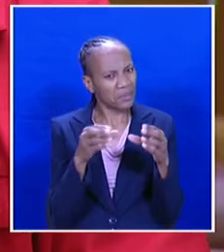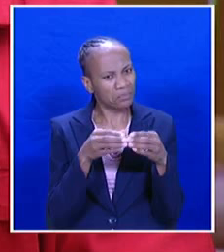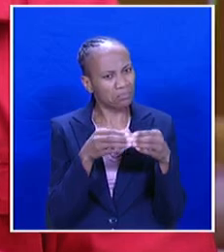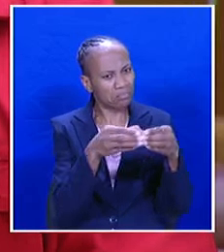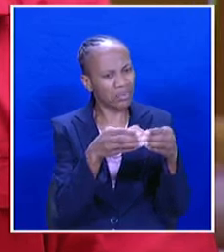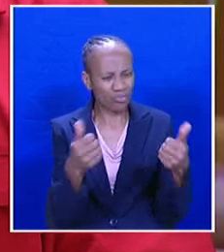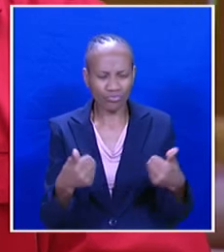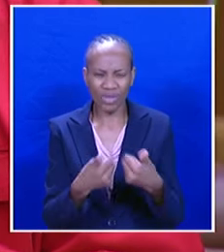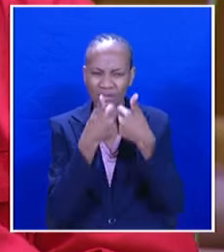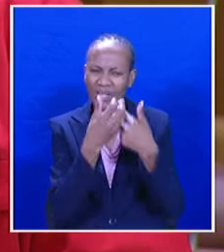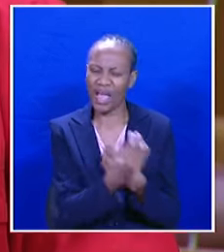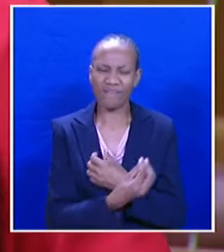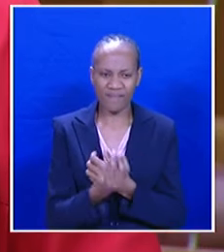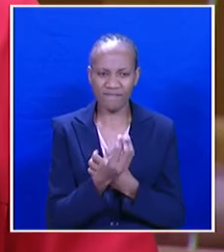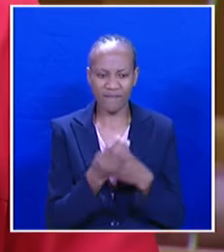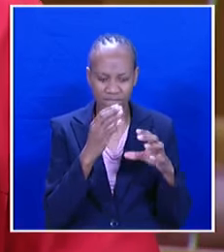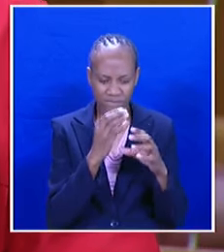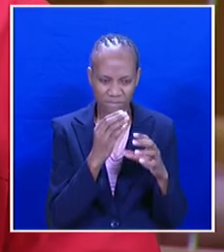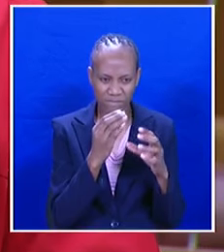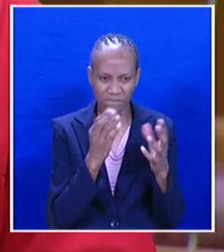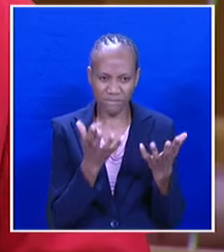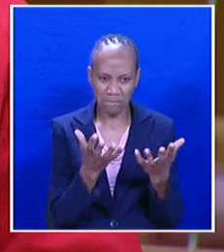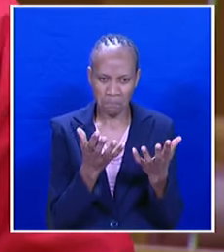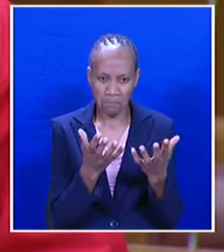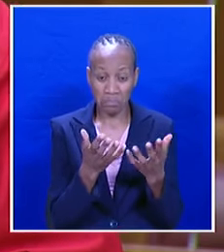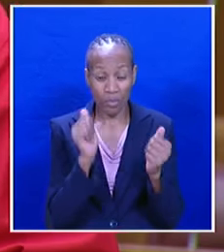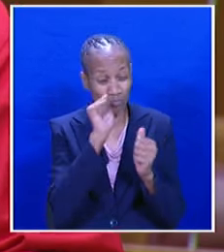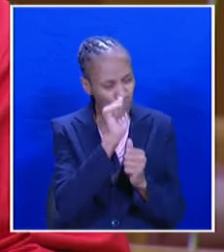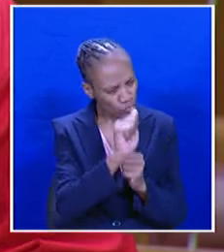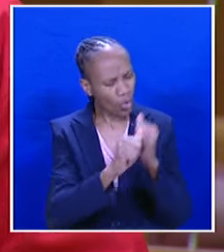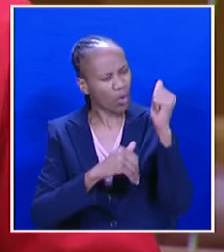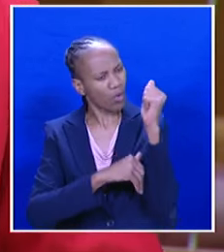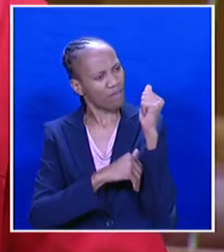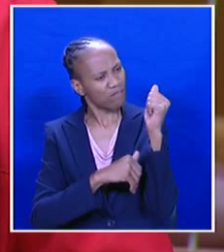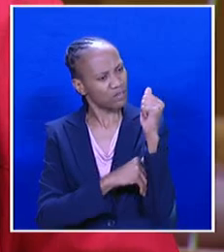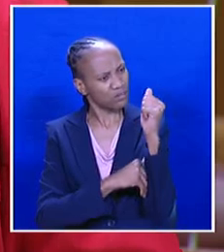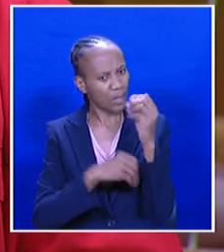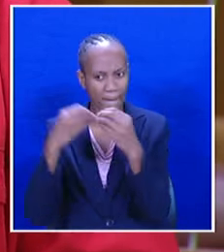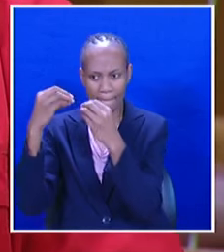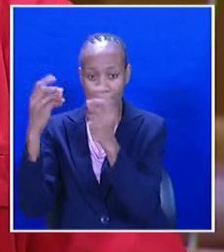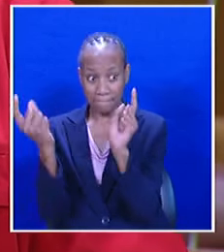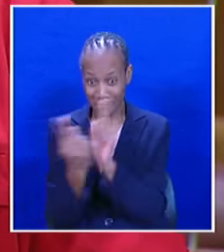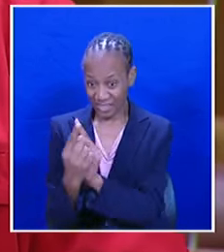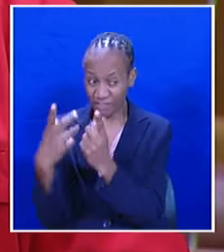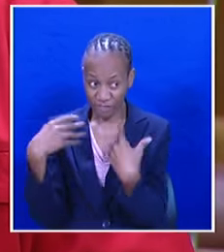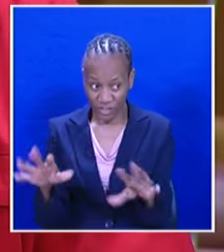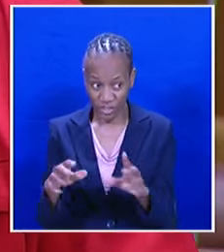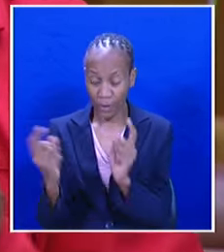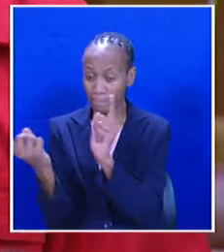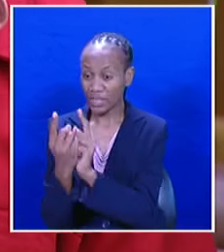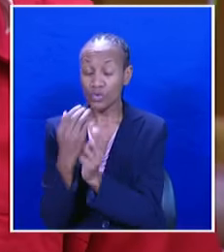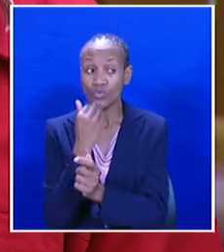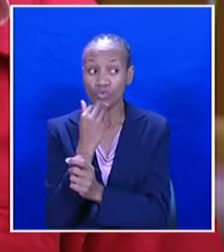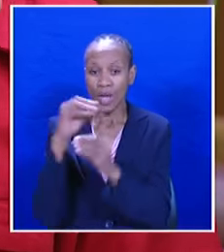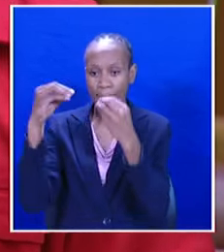na van'wamabindzu na? Ene loko ku ku mpela mi koti ku tihlanganisa na vona, mi fikelele xikongomelo xihi xa ku